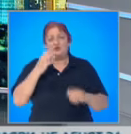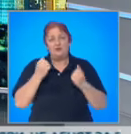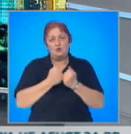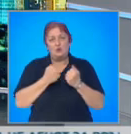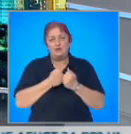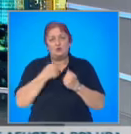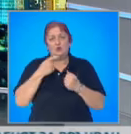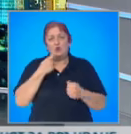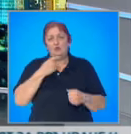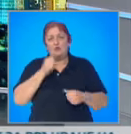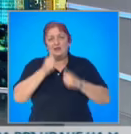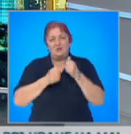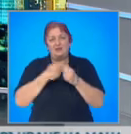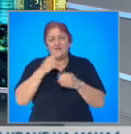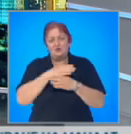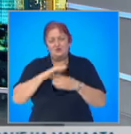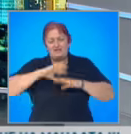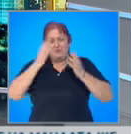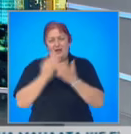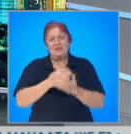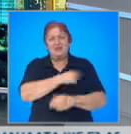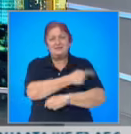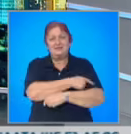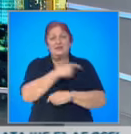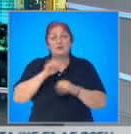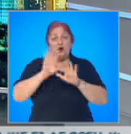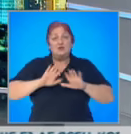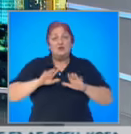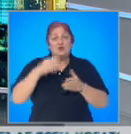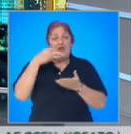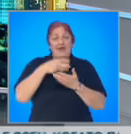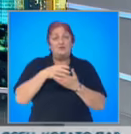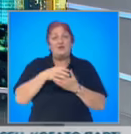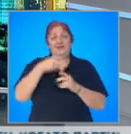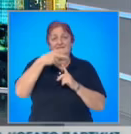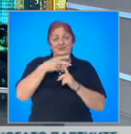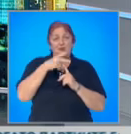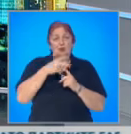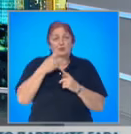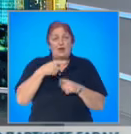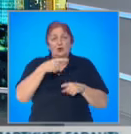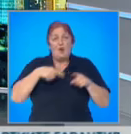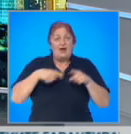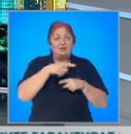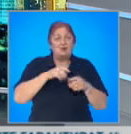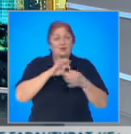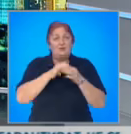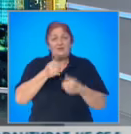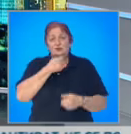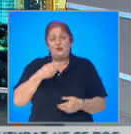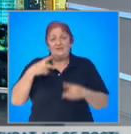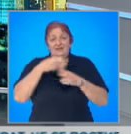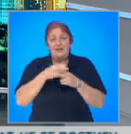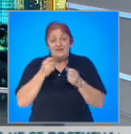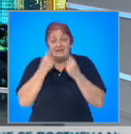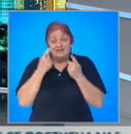четвърти. С други думи, над преварата вече тече с пълна сила. На този фон екипите на БНТ, които буквално кръстостват Олимпийското село, не